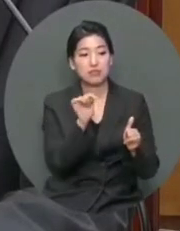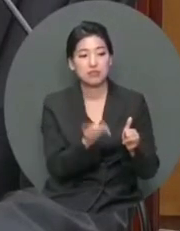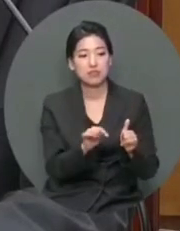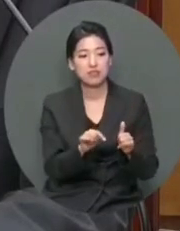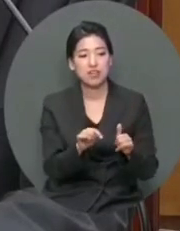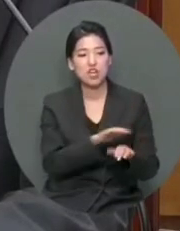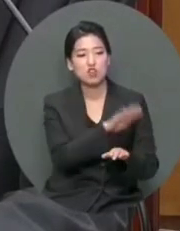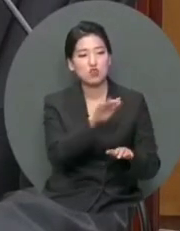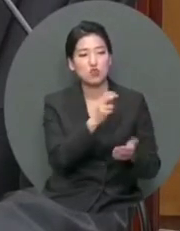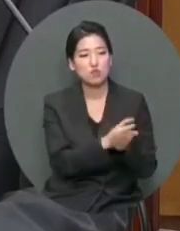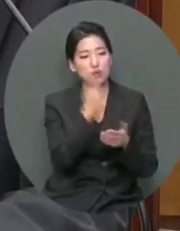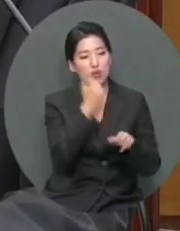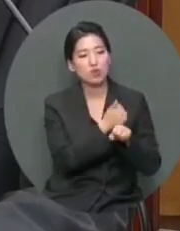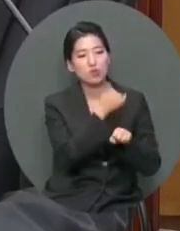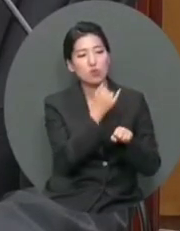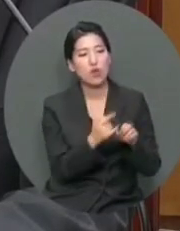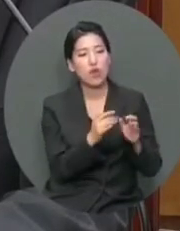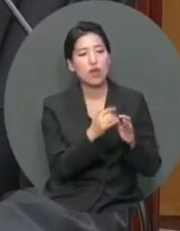연구단체 출신의